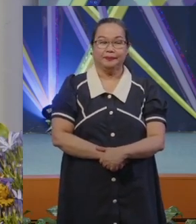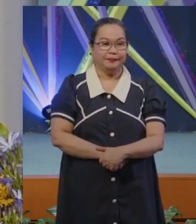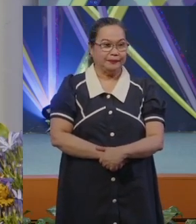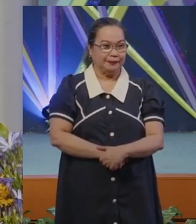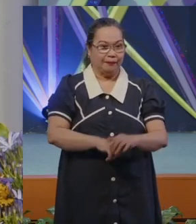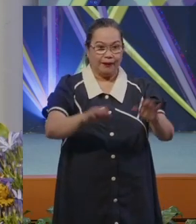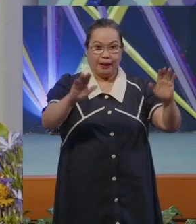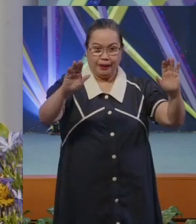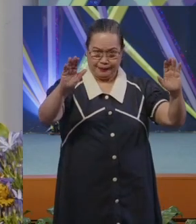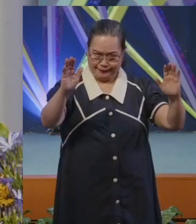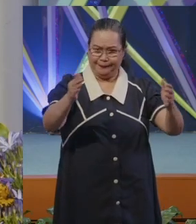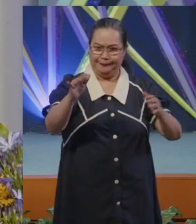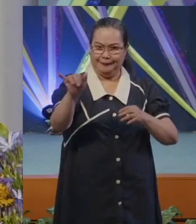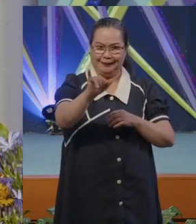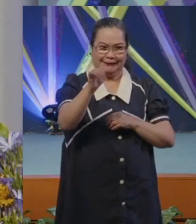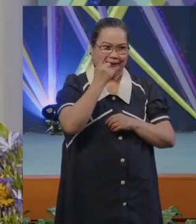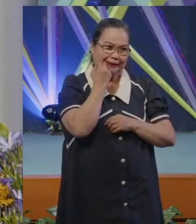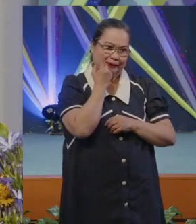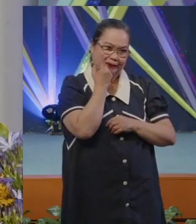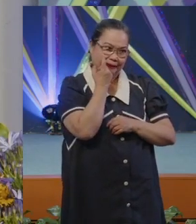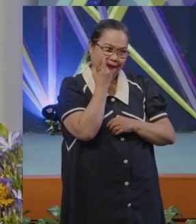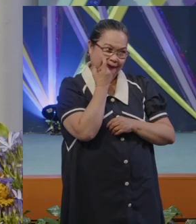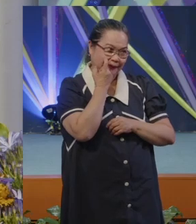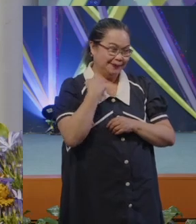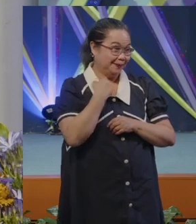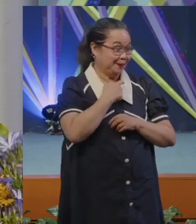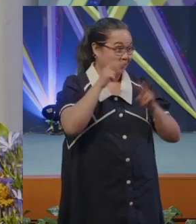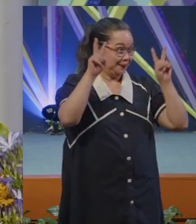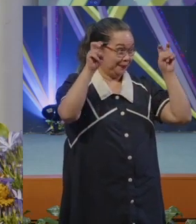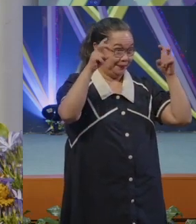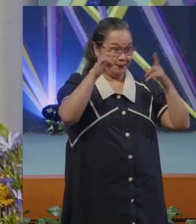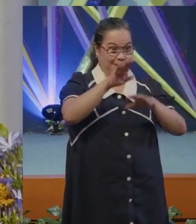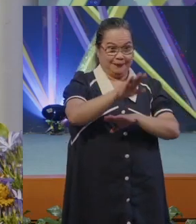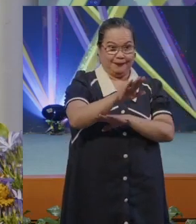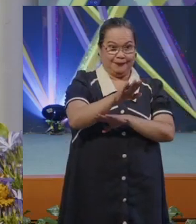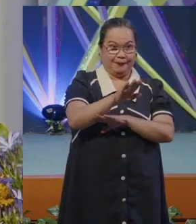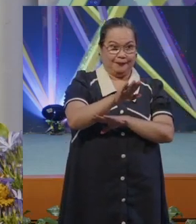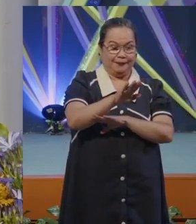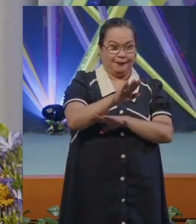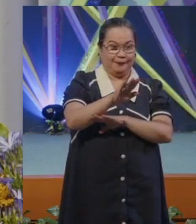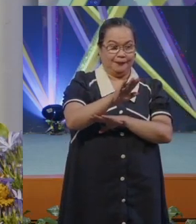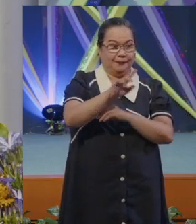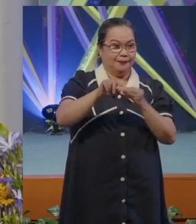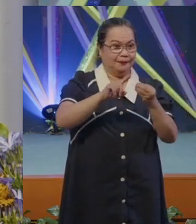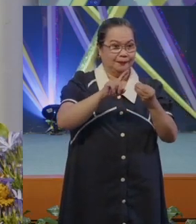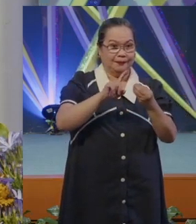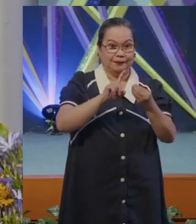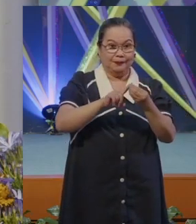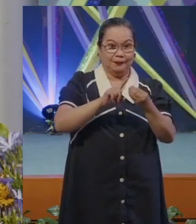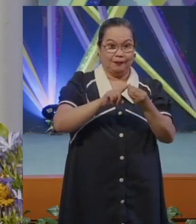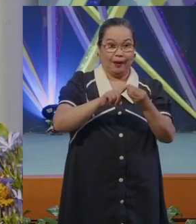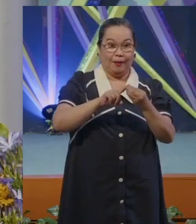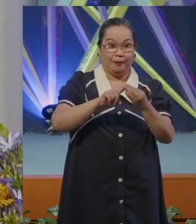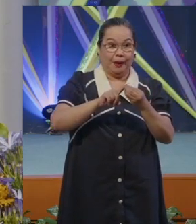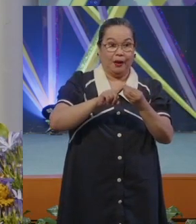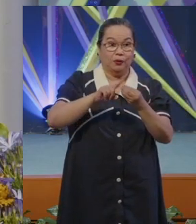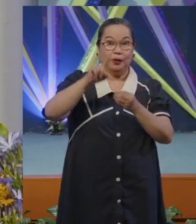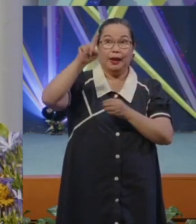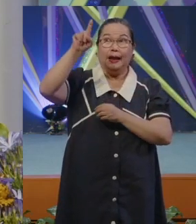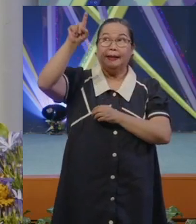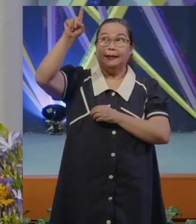Katulad na sinabi ko kanina, ang teksto na pag-aaralan natin sa hapong ito ay tungkol sa pagkukomisyon